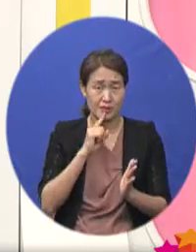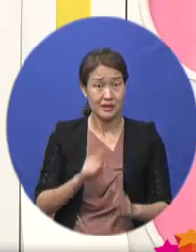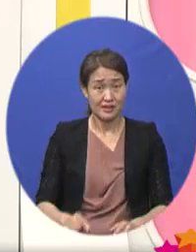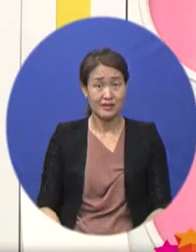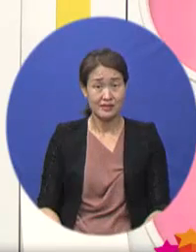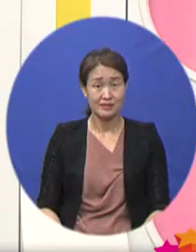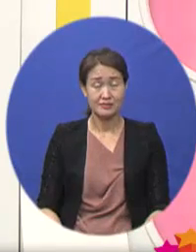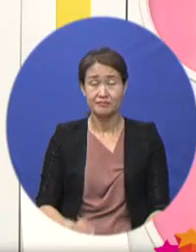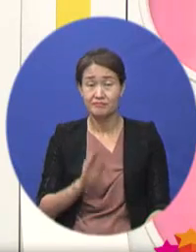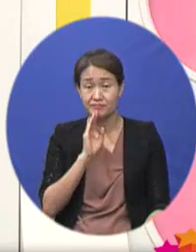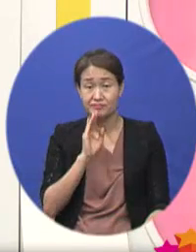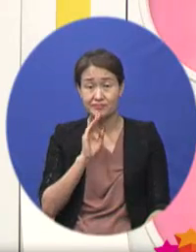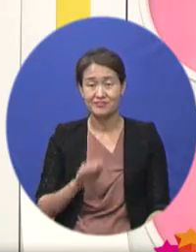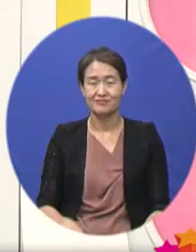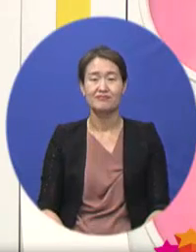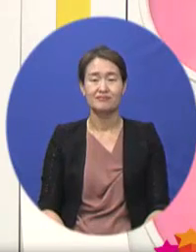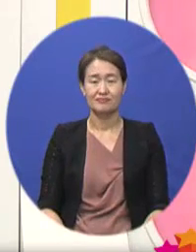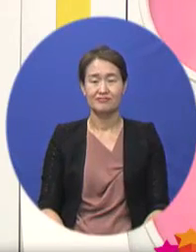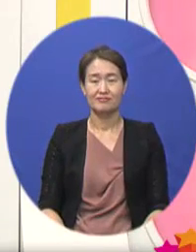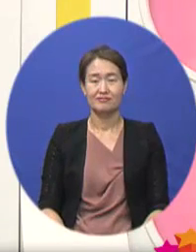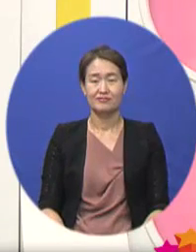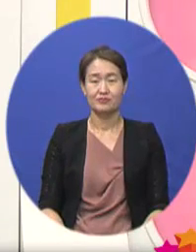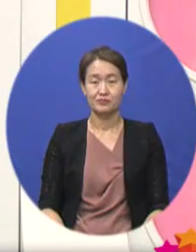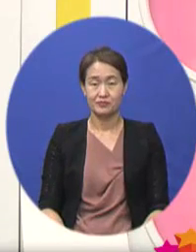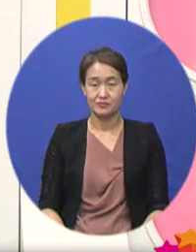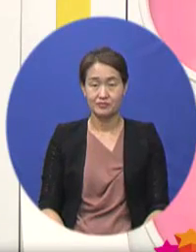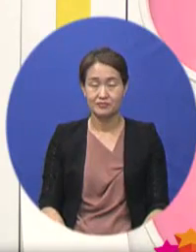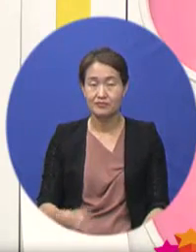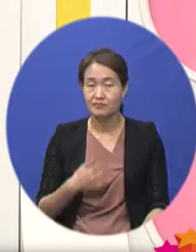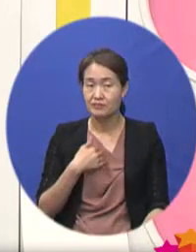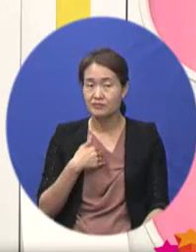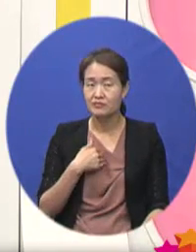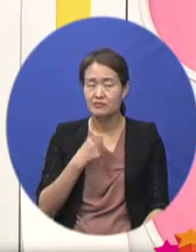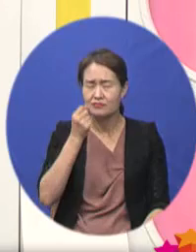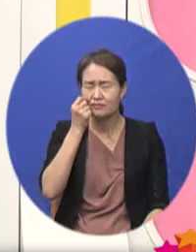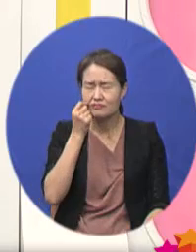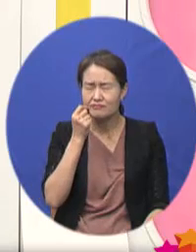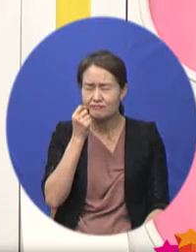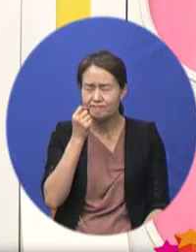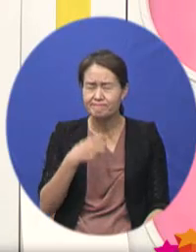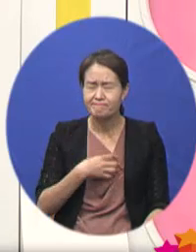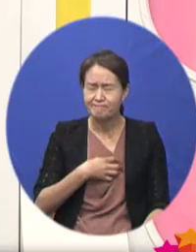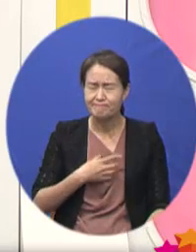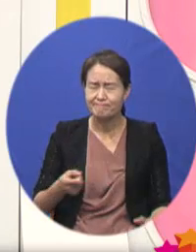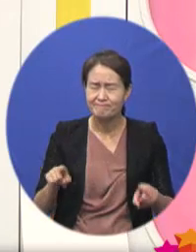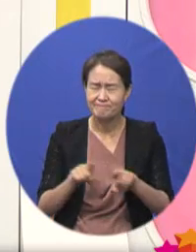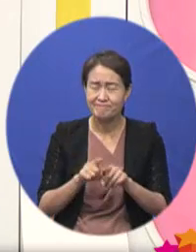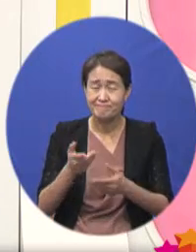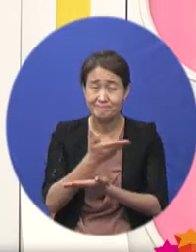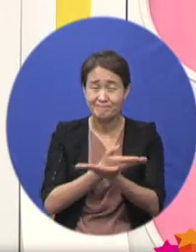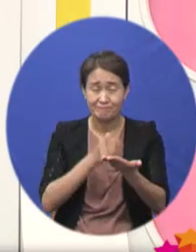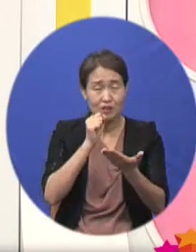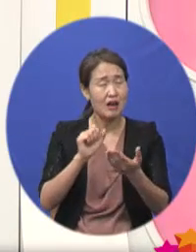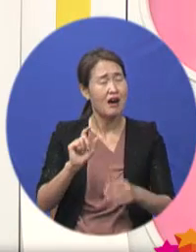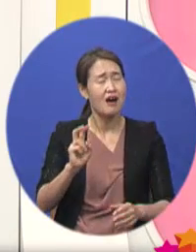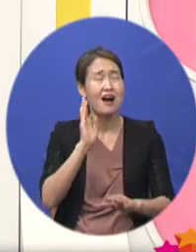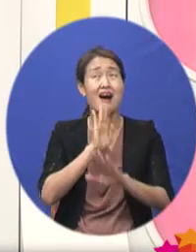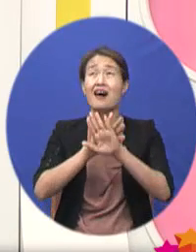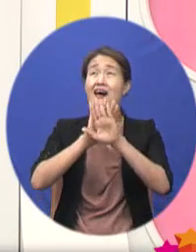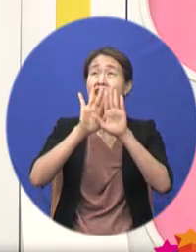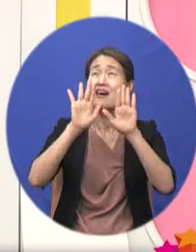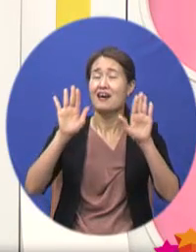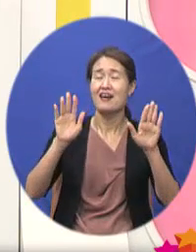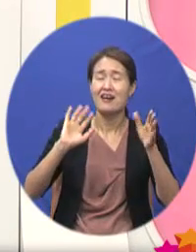네. 어머니 보내신 지가. 아이고 그날. 네. 네. 저희가 슬픔 같이 나누도록 하겠습니다. 그럼요. 첫 단계 네. 좋은 데 가셨을 거예요. 네.